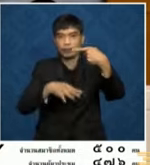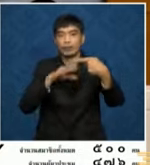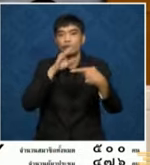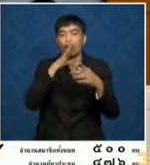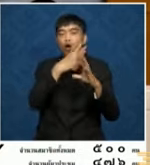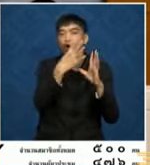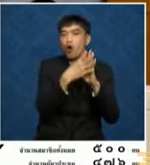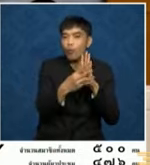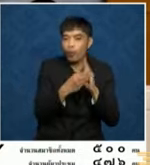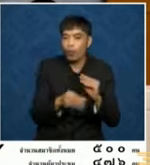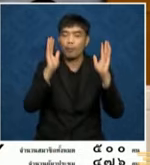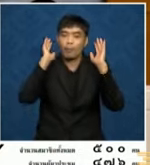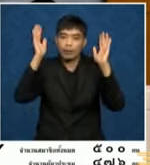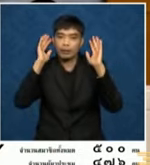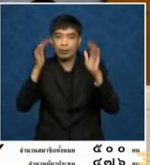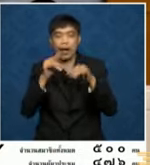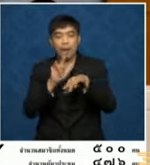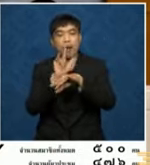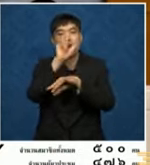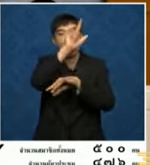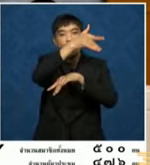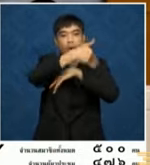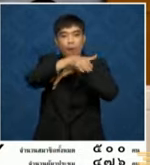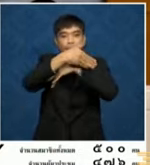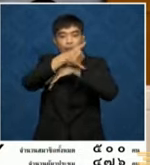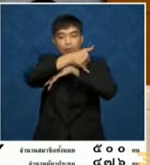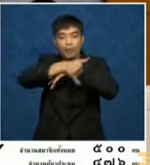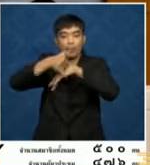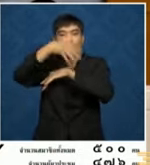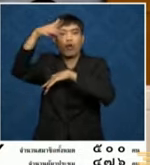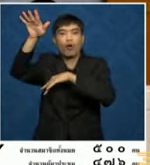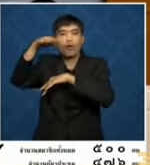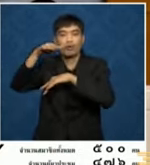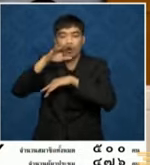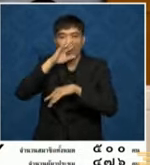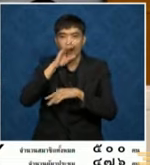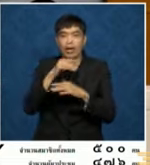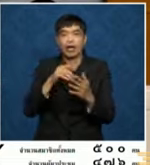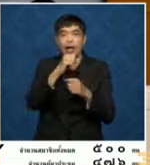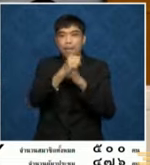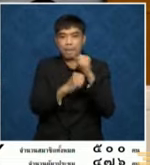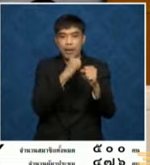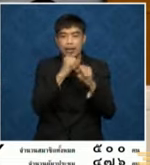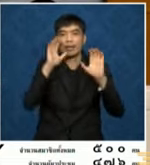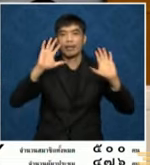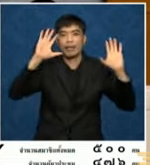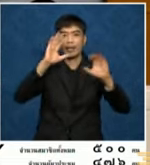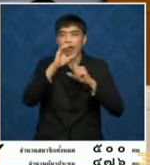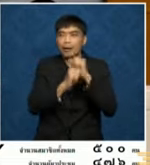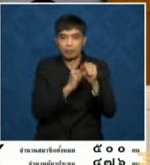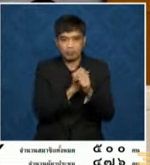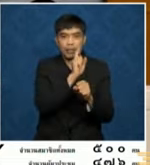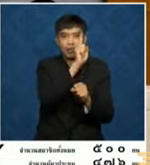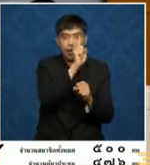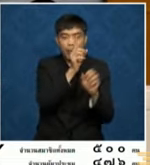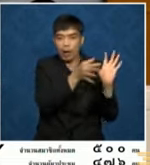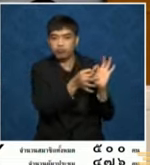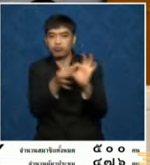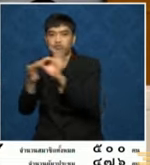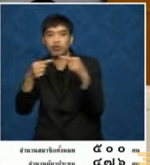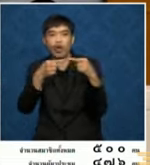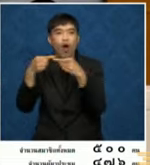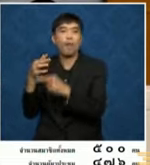นาประชาสัมพันธ์เดินทางต่างประเทศนะครับแล้วก็ส่วนใหญ่เป็นรายการปีเดียวนะครับน้อยรายการที่จะเป็นผูกพันในส่